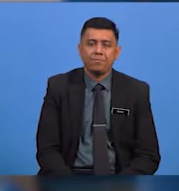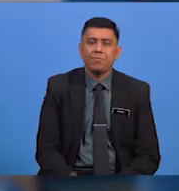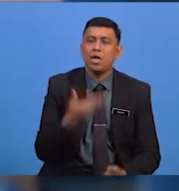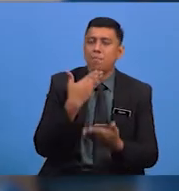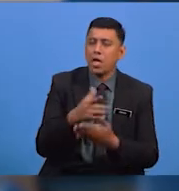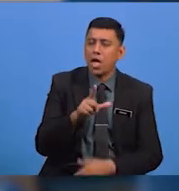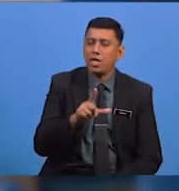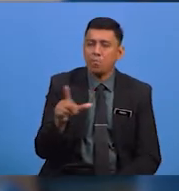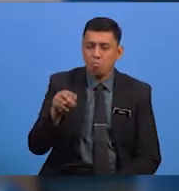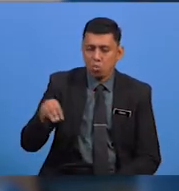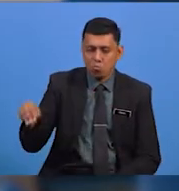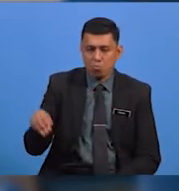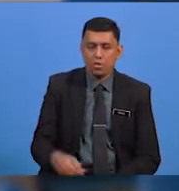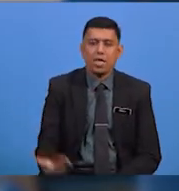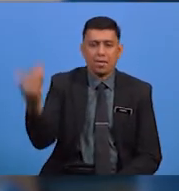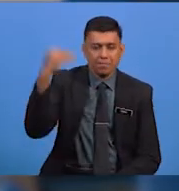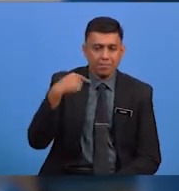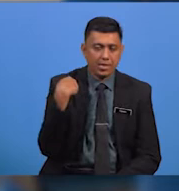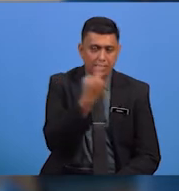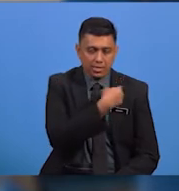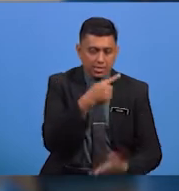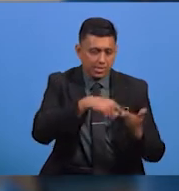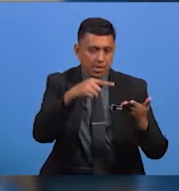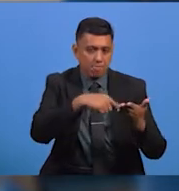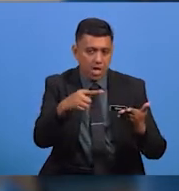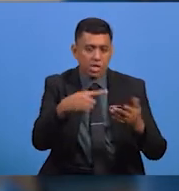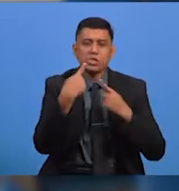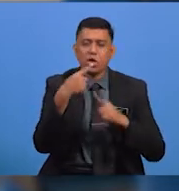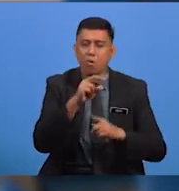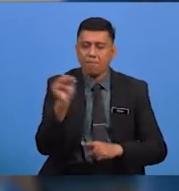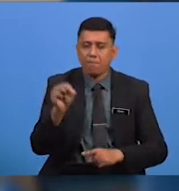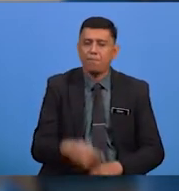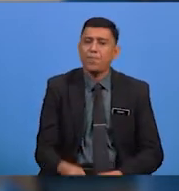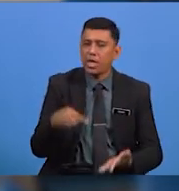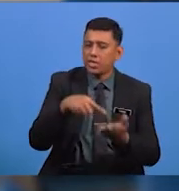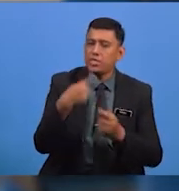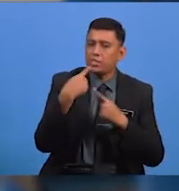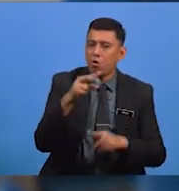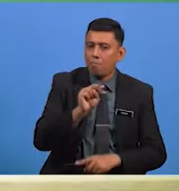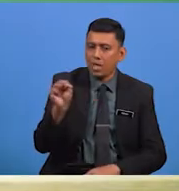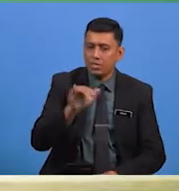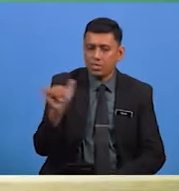Baik murid-murid, mari kita semak jawapan. Ini jawapannya.